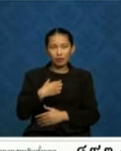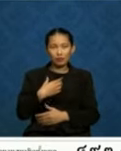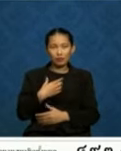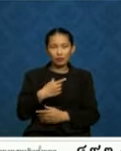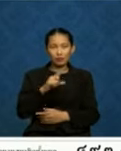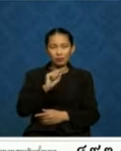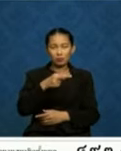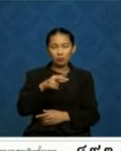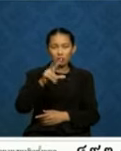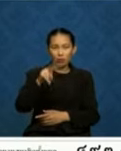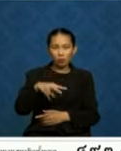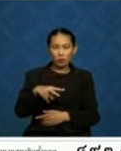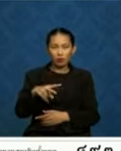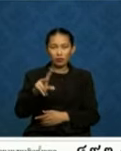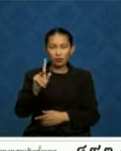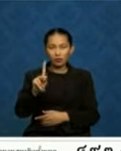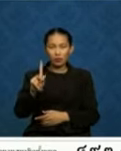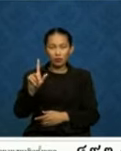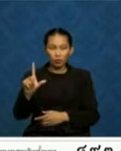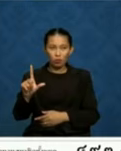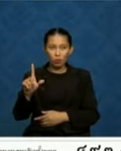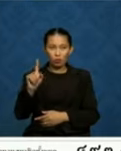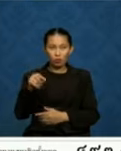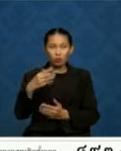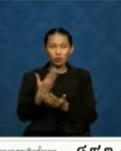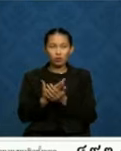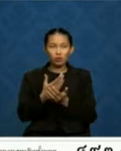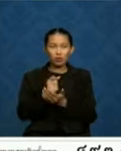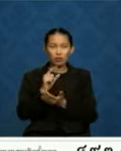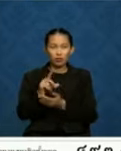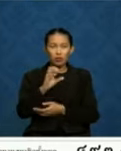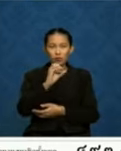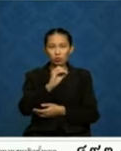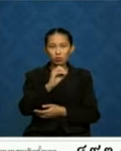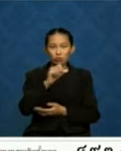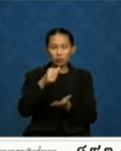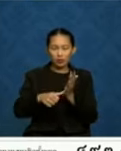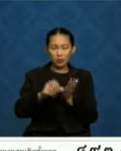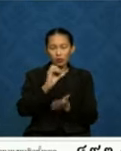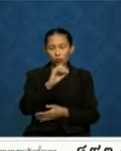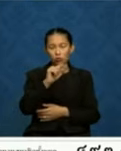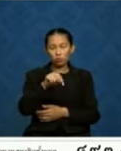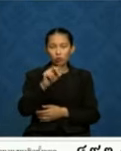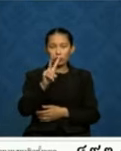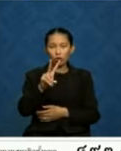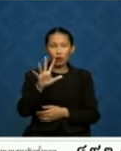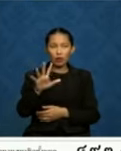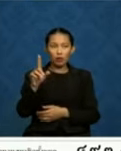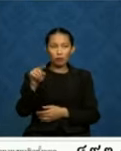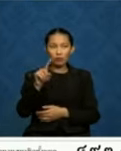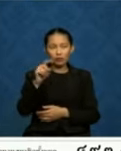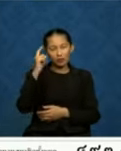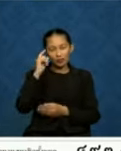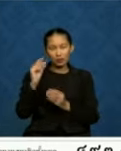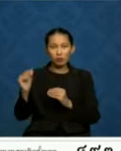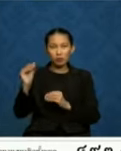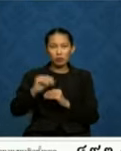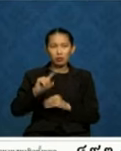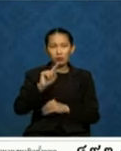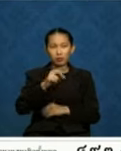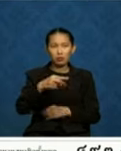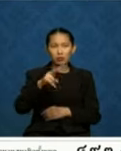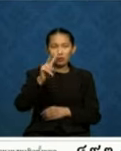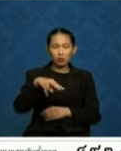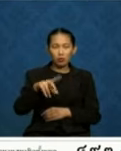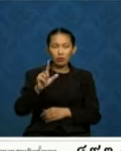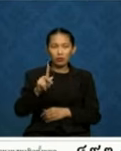12,000 กิโลนะครับที่ต้องเสียภาษี 0.025 นะครับทำยังไงให้เพิ่มจาก 12,000 กิโล